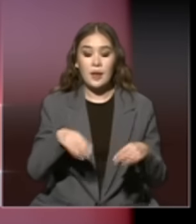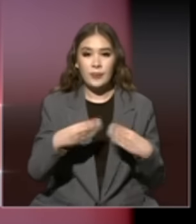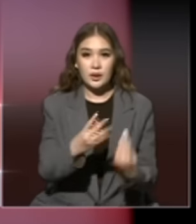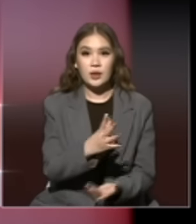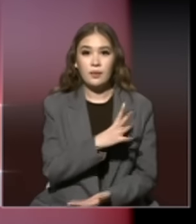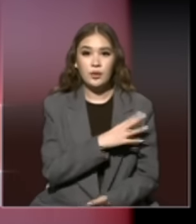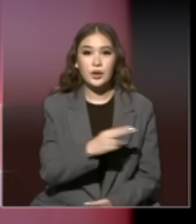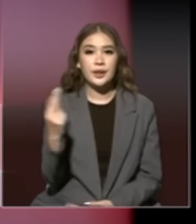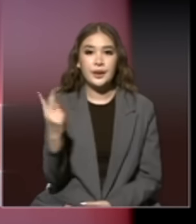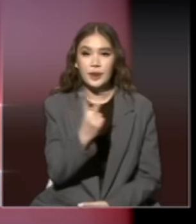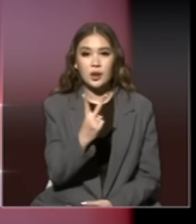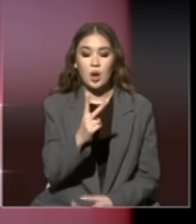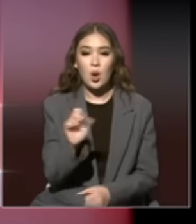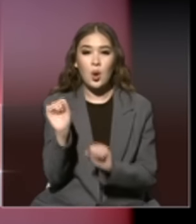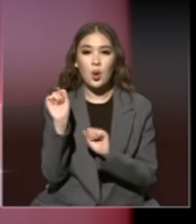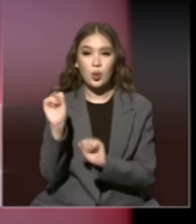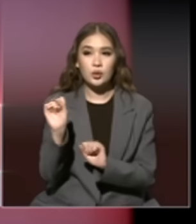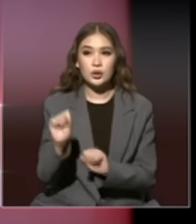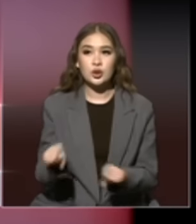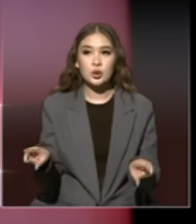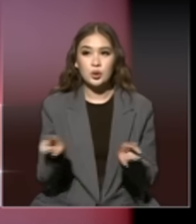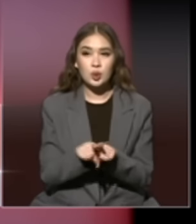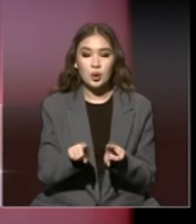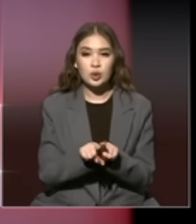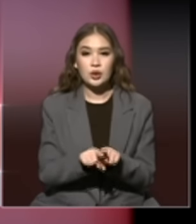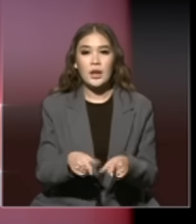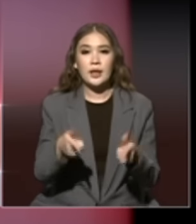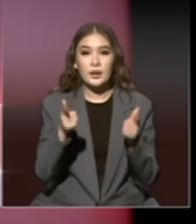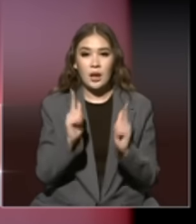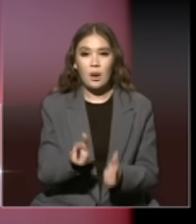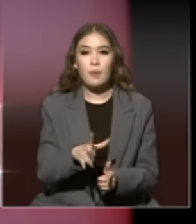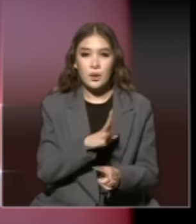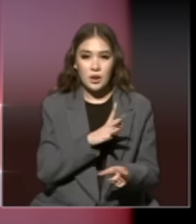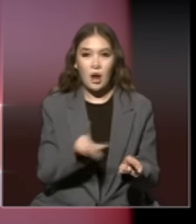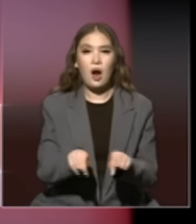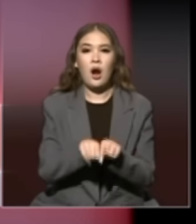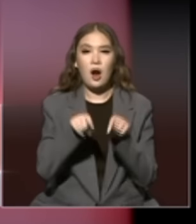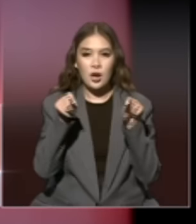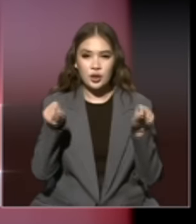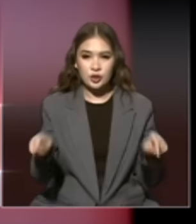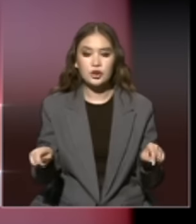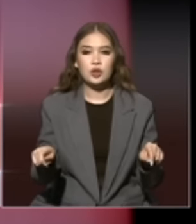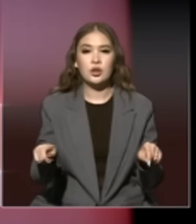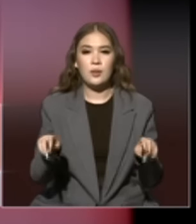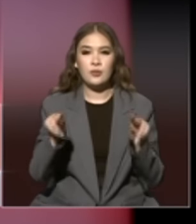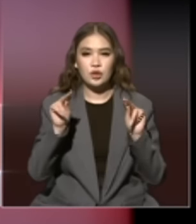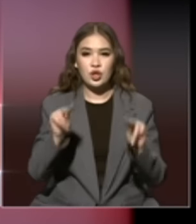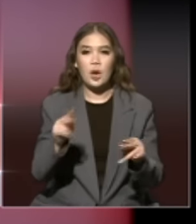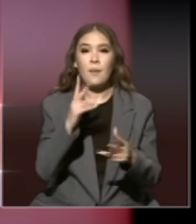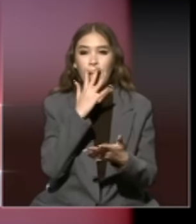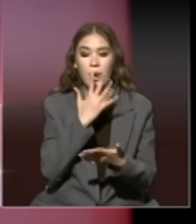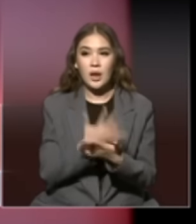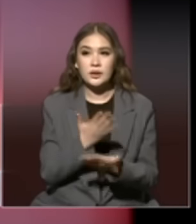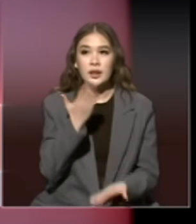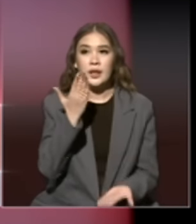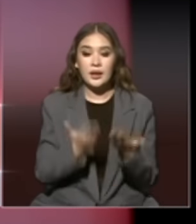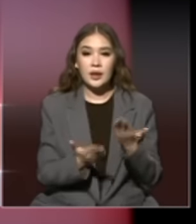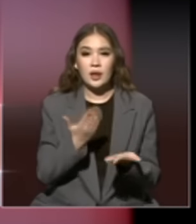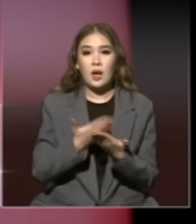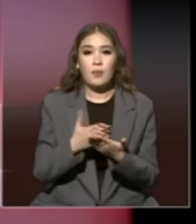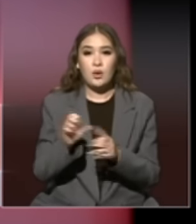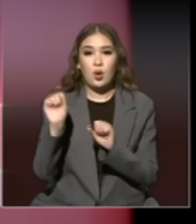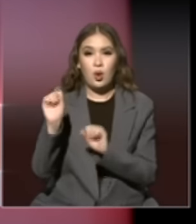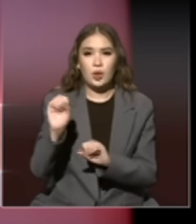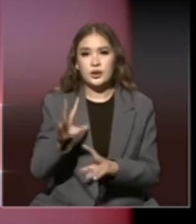екі жақтың қорғаушылары екеуі де бір келісімдерін берді. Ашық түрде болсын, егер жаңағы қорғаушылары